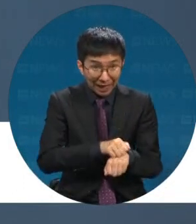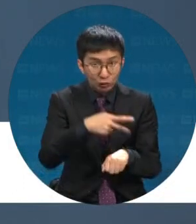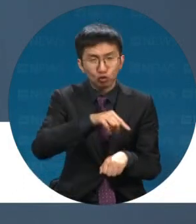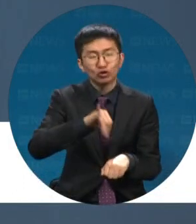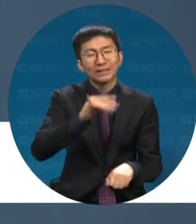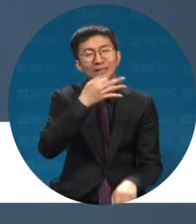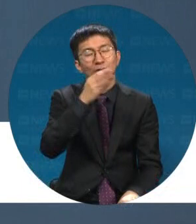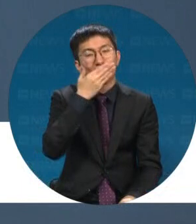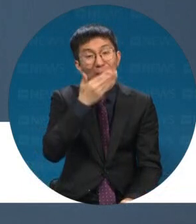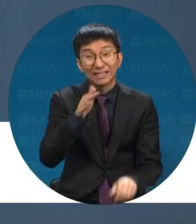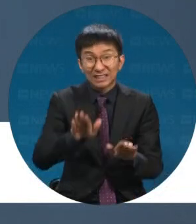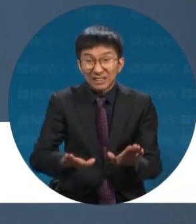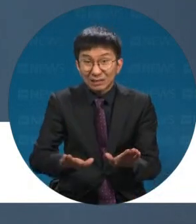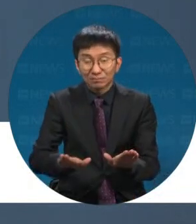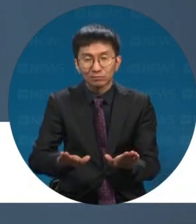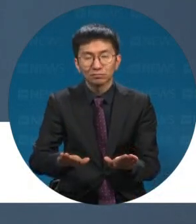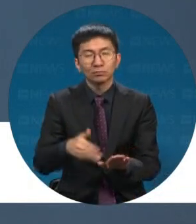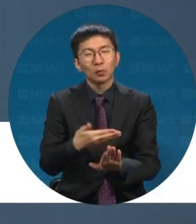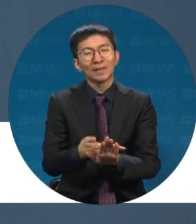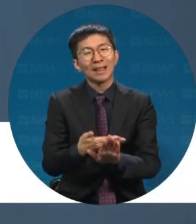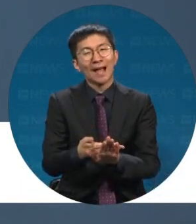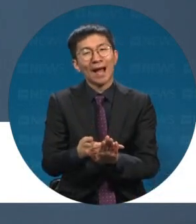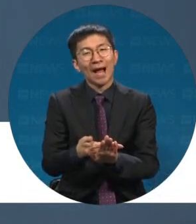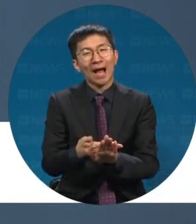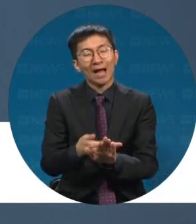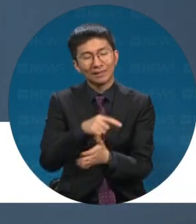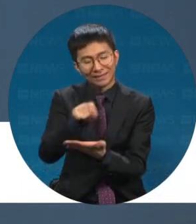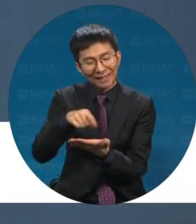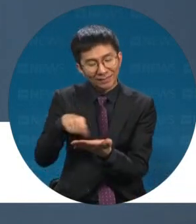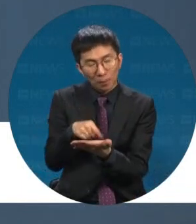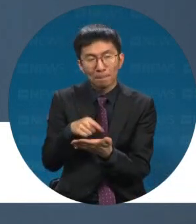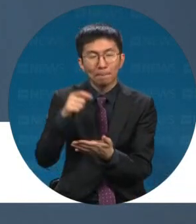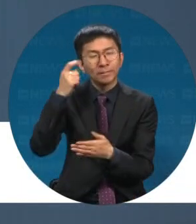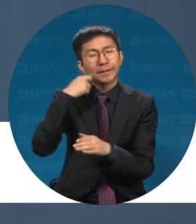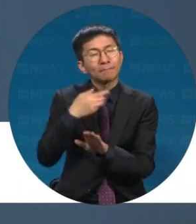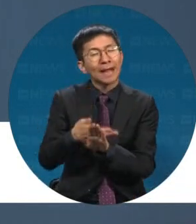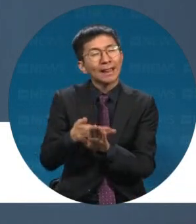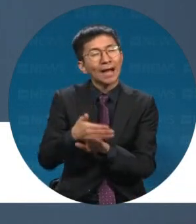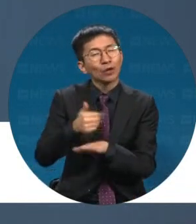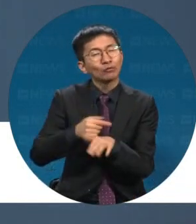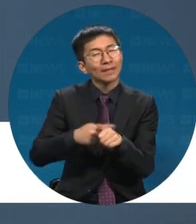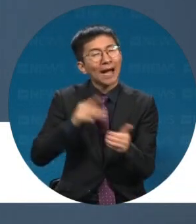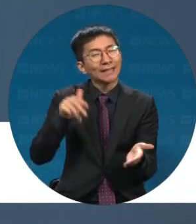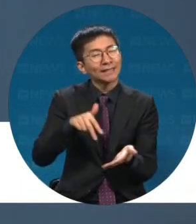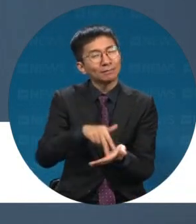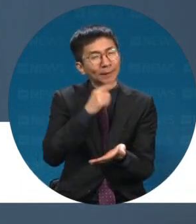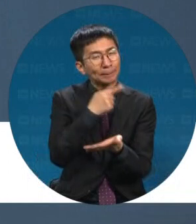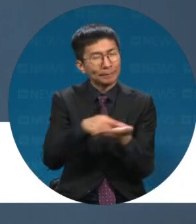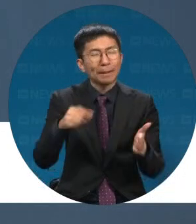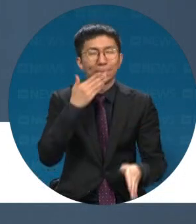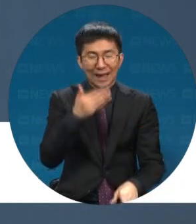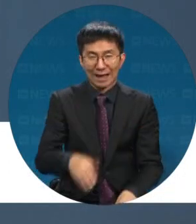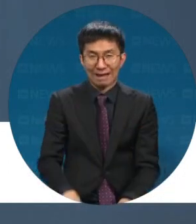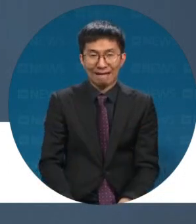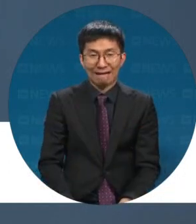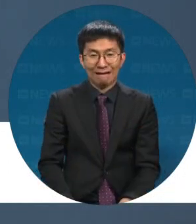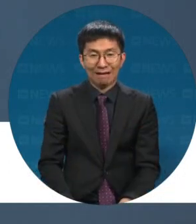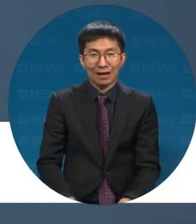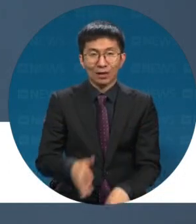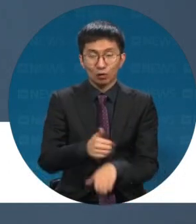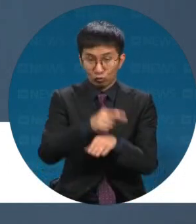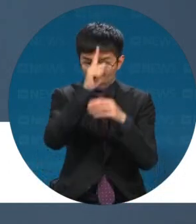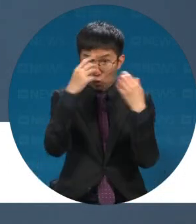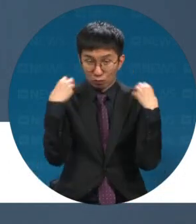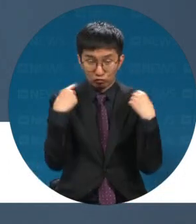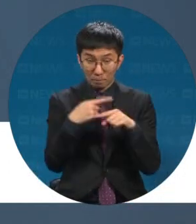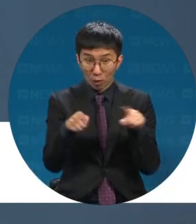확률과 통계를 해도 구조적인 채점 방식의 한계로 인해서 이 학생들이 불리한 상황을 분명 가져야 되기 때문에 이거는 국가 수준의